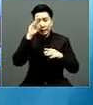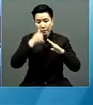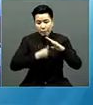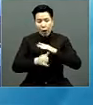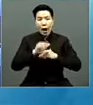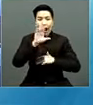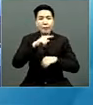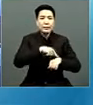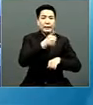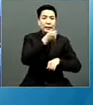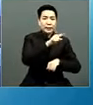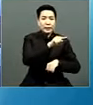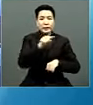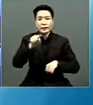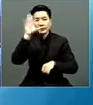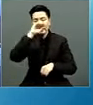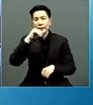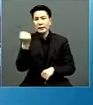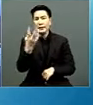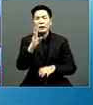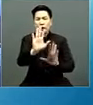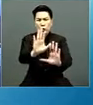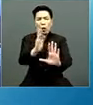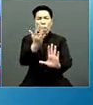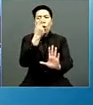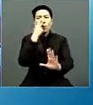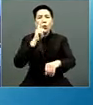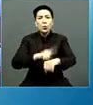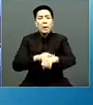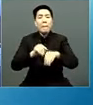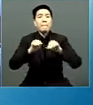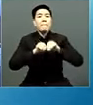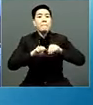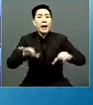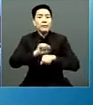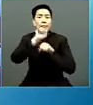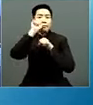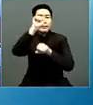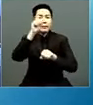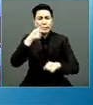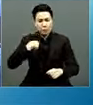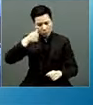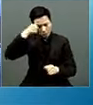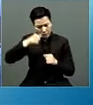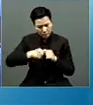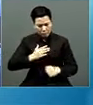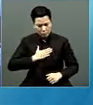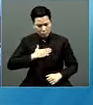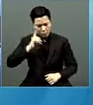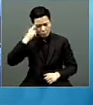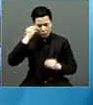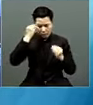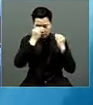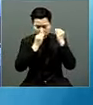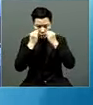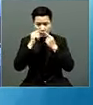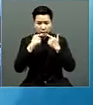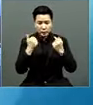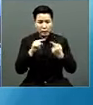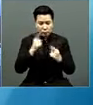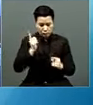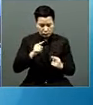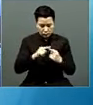ที่เดี๋ยวยังไงเดี๋ยวเวลาอีกทีเดี๋ยวรอการประกาศอีกรอบนึงนะครับผมอาจจะจำสับสนช่วงเวลาอันนู้นเหลือนี้แต่อันนี้5ทุ่ม